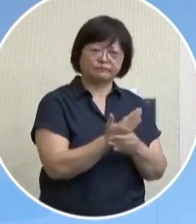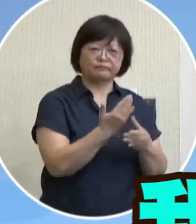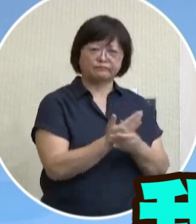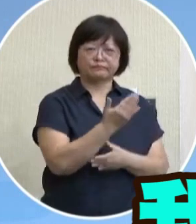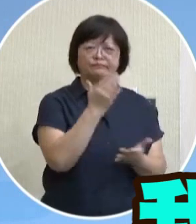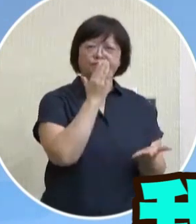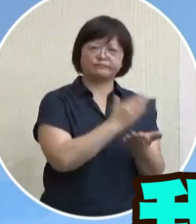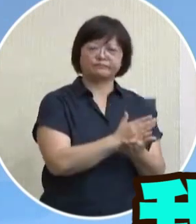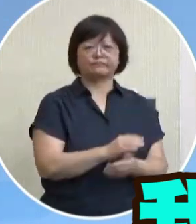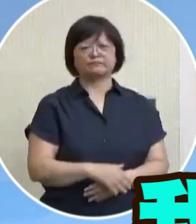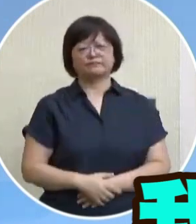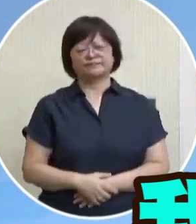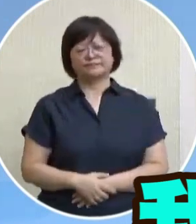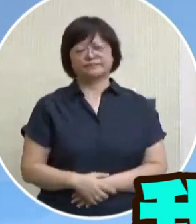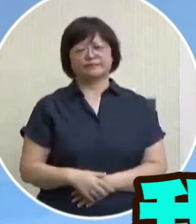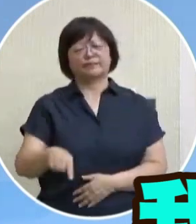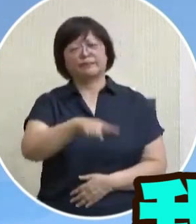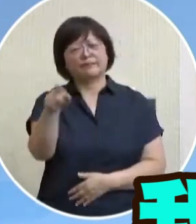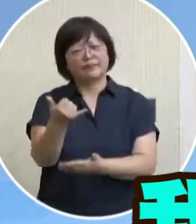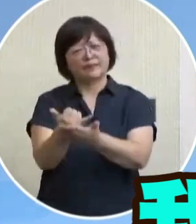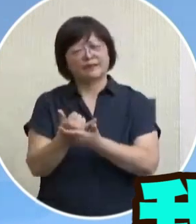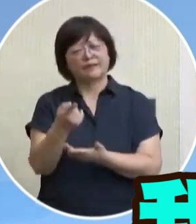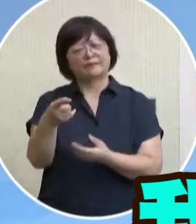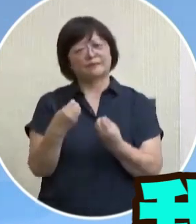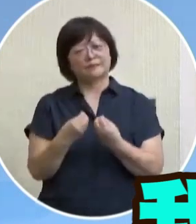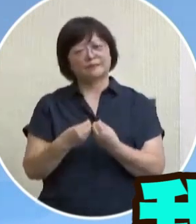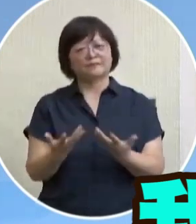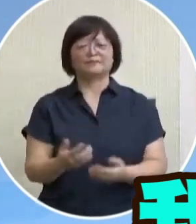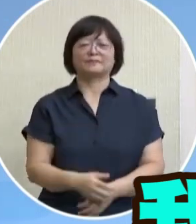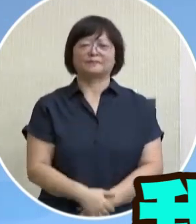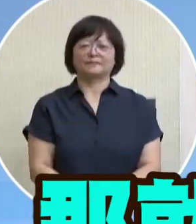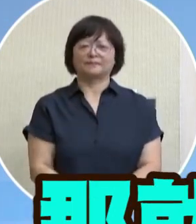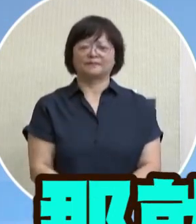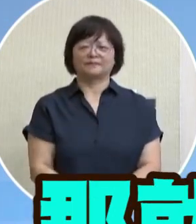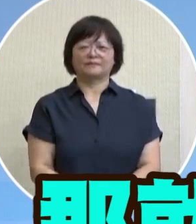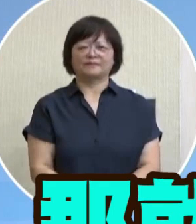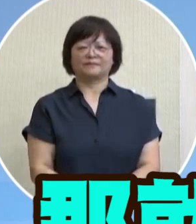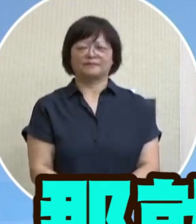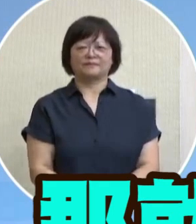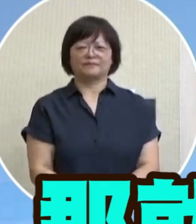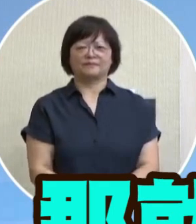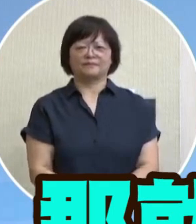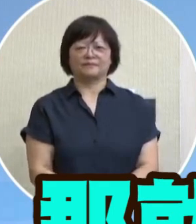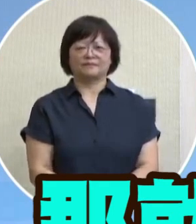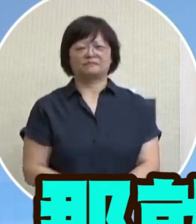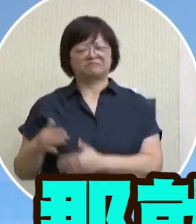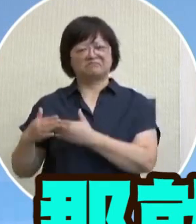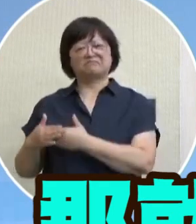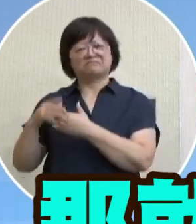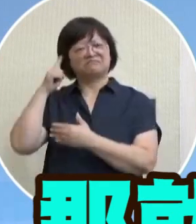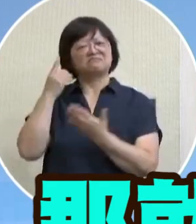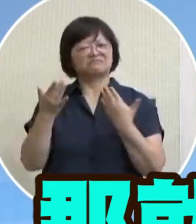了，我们的客户该怎么办？那就是 他们要考虑的问